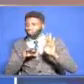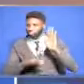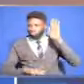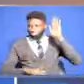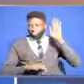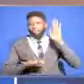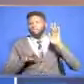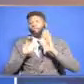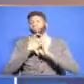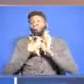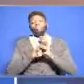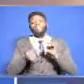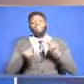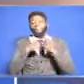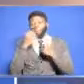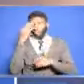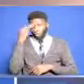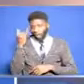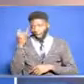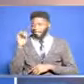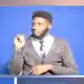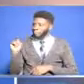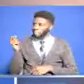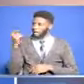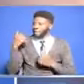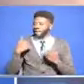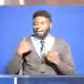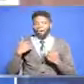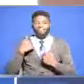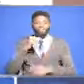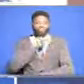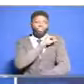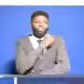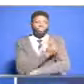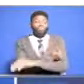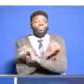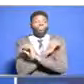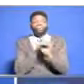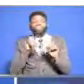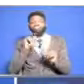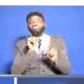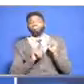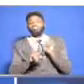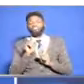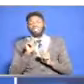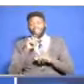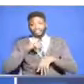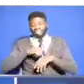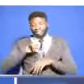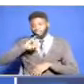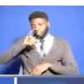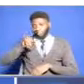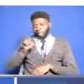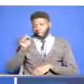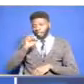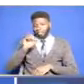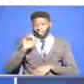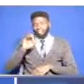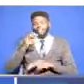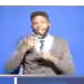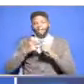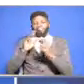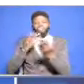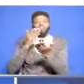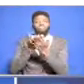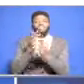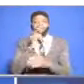mamlaka ya kikatiba ya kuchagua majaji kutoka majina yaliyowasilishwa kwake na tume ya huduma za idara ya mahakama.